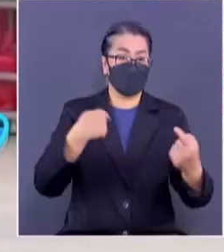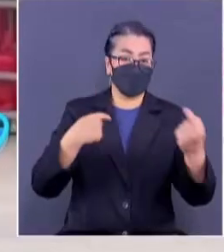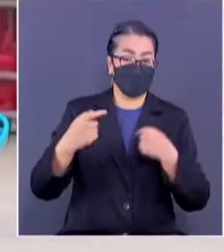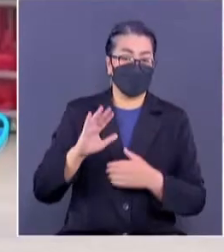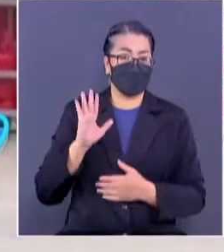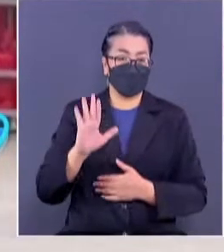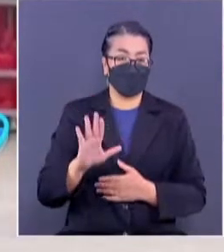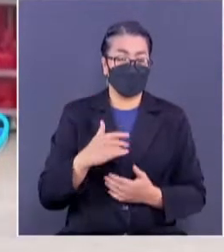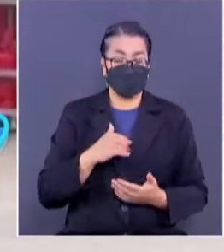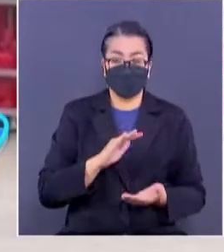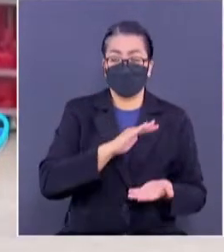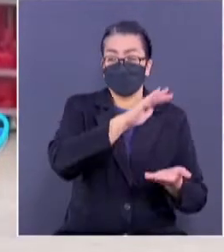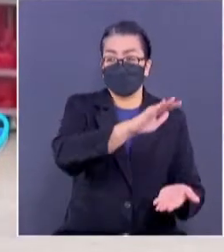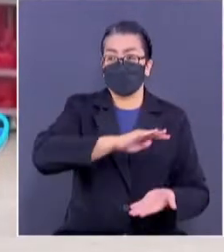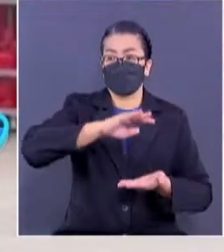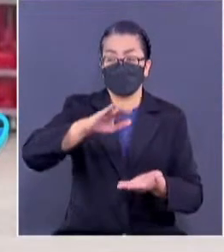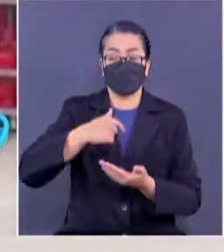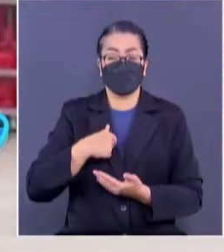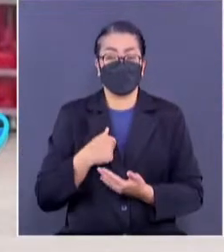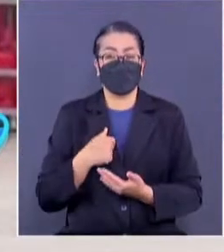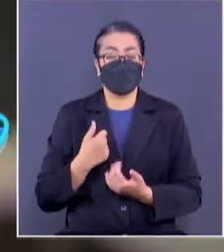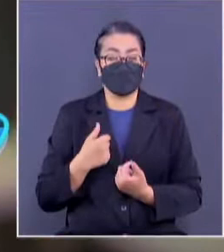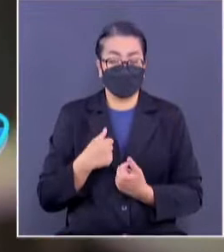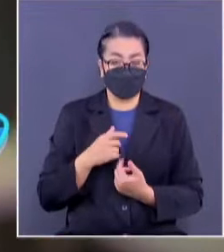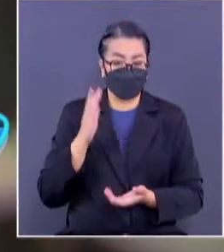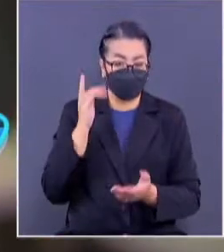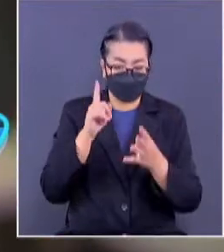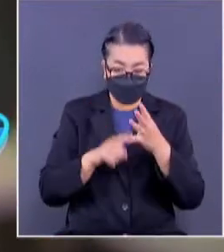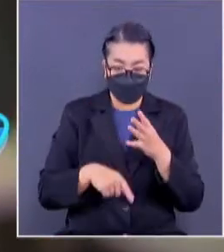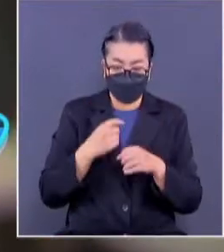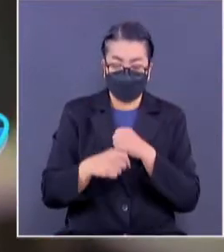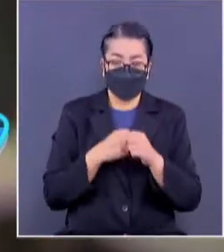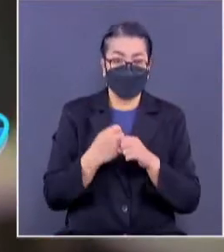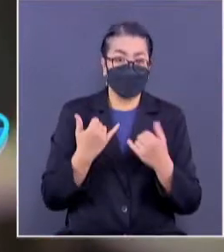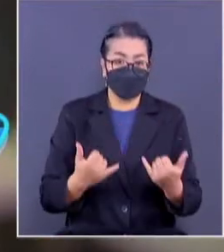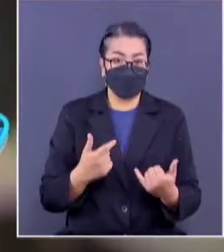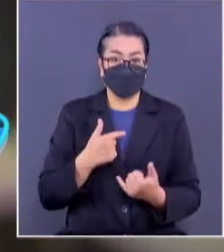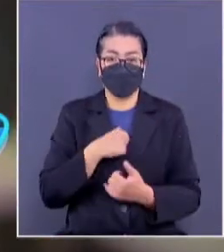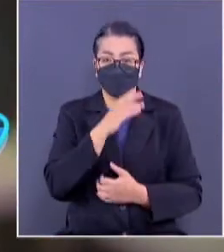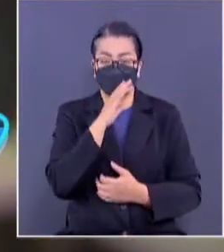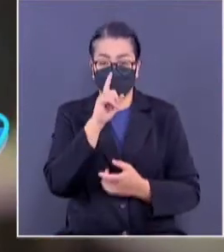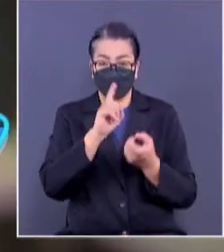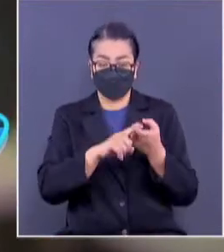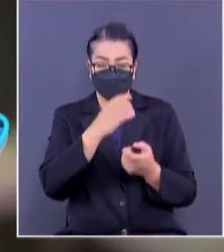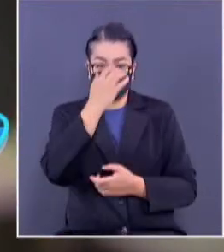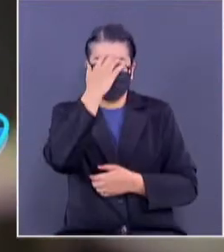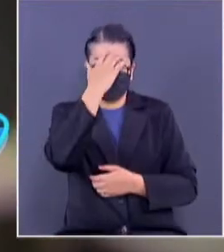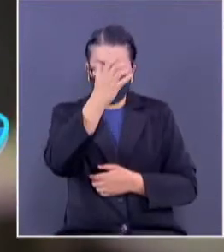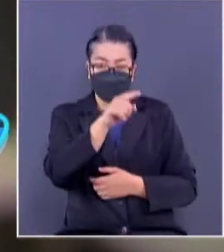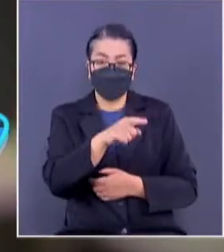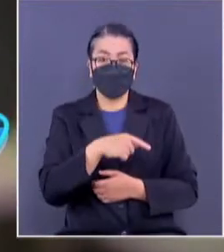สั่งซื้อน้ำมันจากคุณแล้วนะสิ้นสุดภายในสิ้นปีนี้ถ้าด้วยความโกรธมาตรการตอบโต้